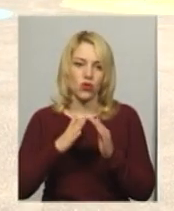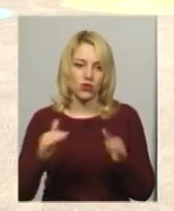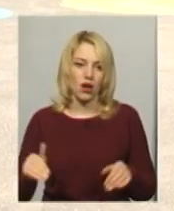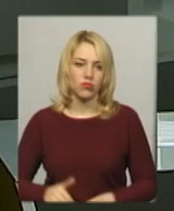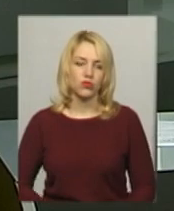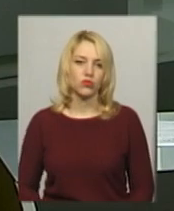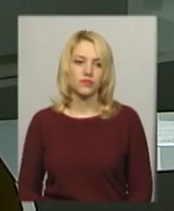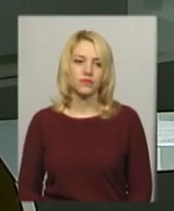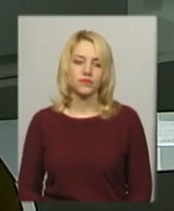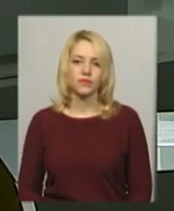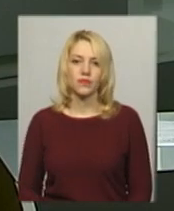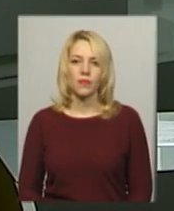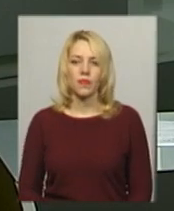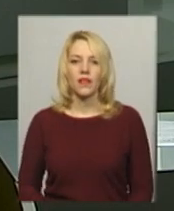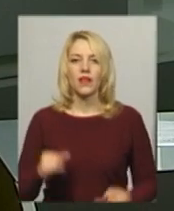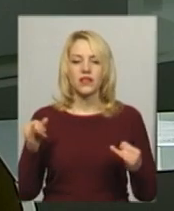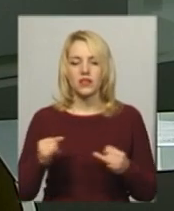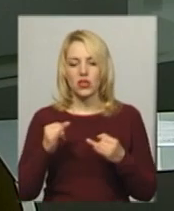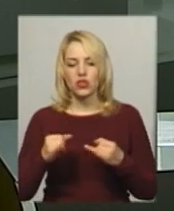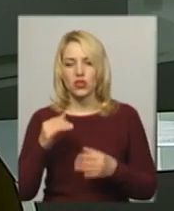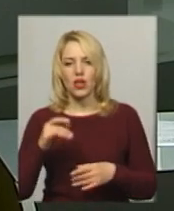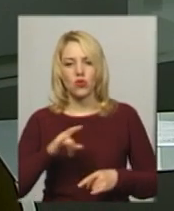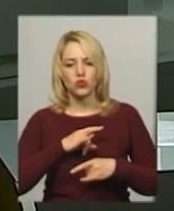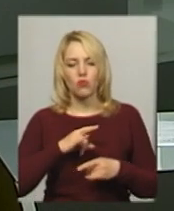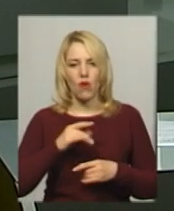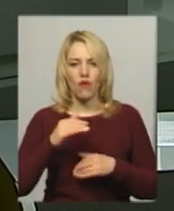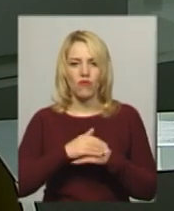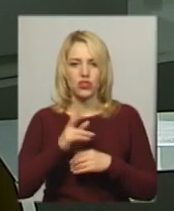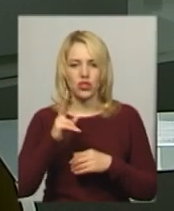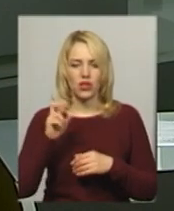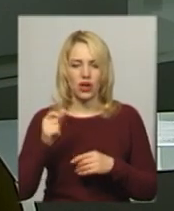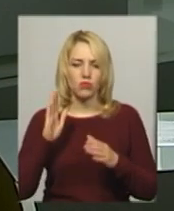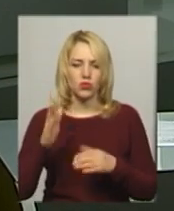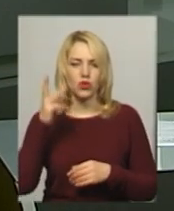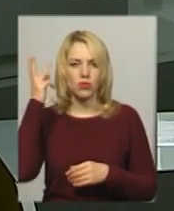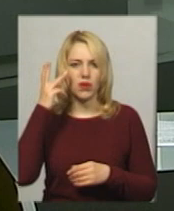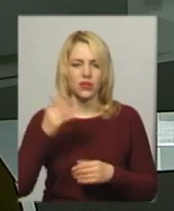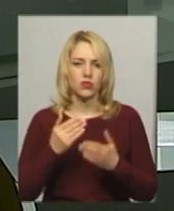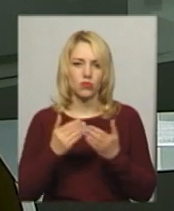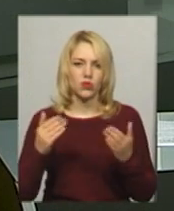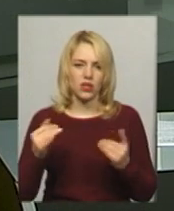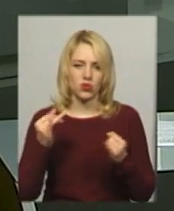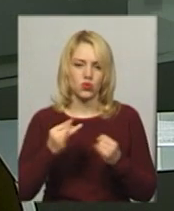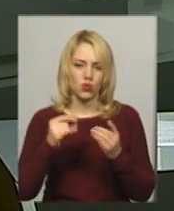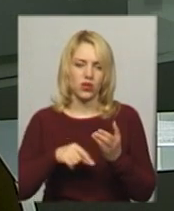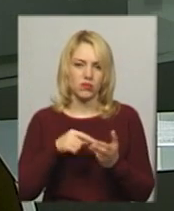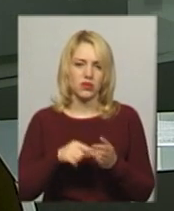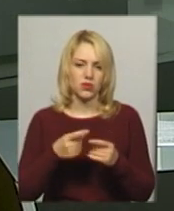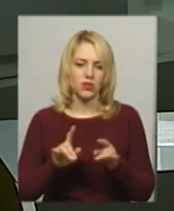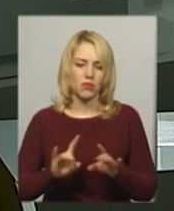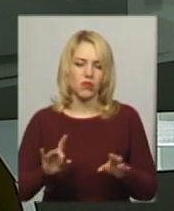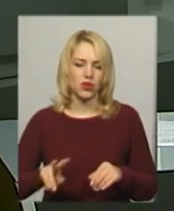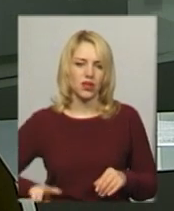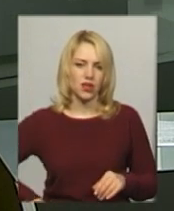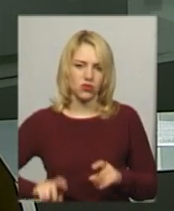Центр. Історична костюмована вечірка відбудеться у Хмельницькому музеї «Історія міста». Про це повідомила директор